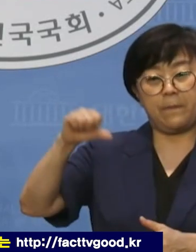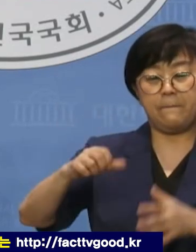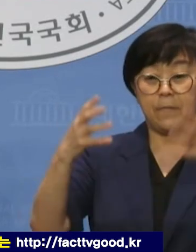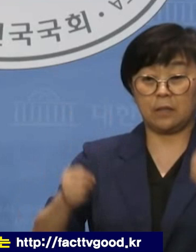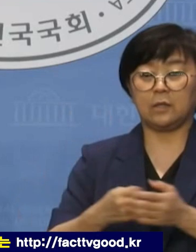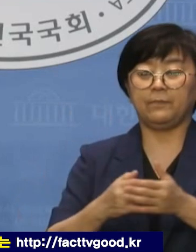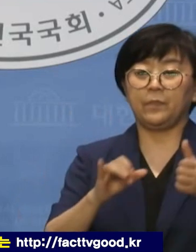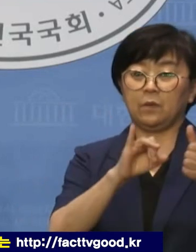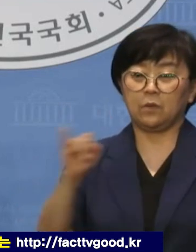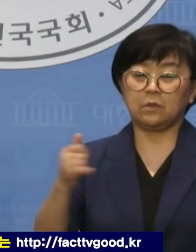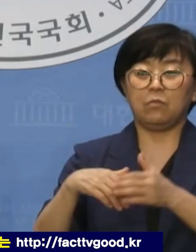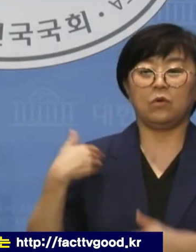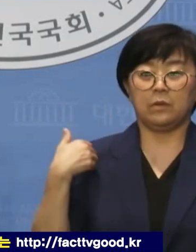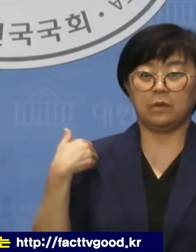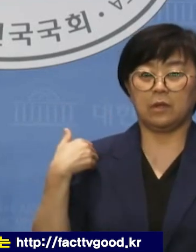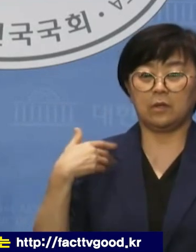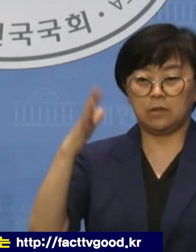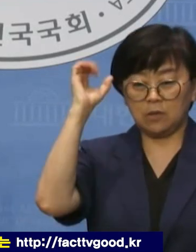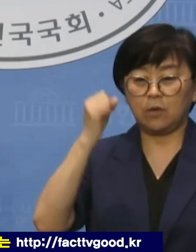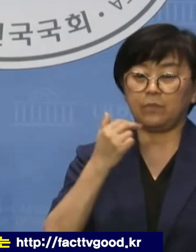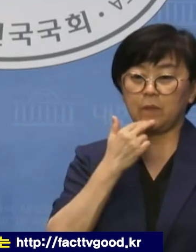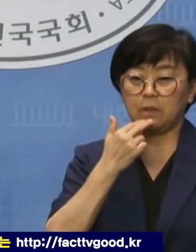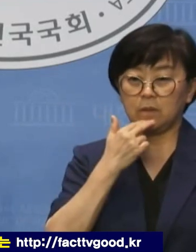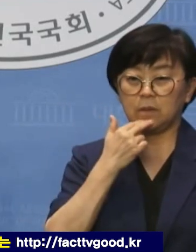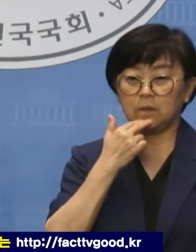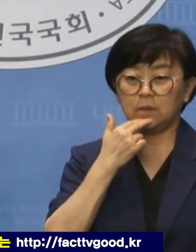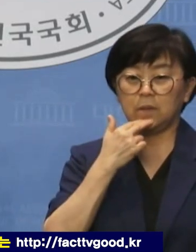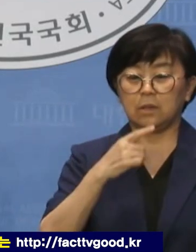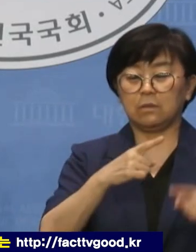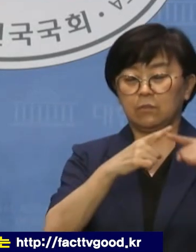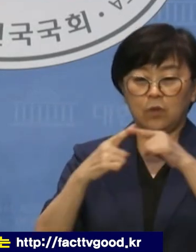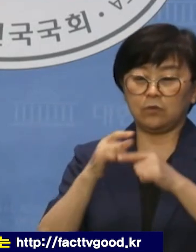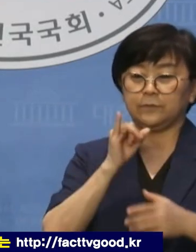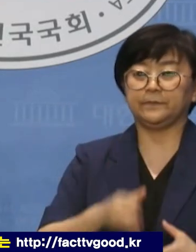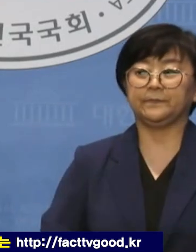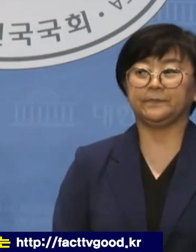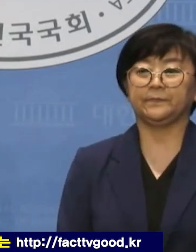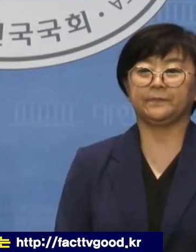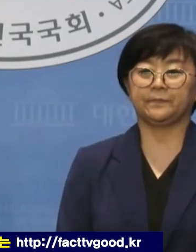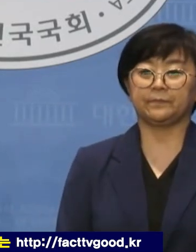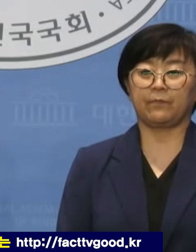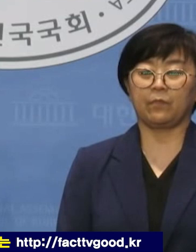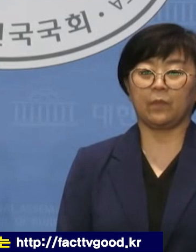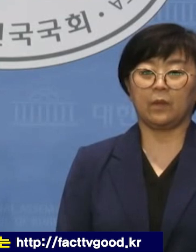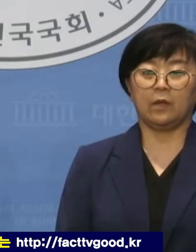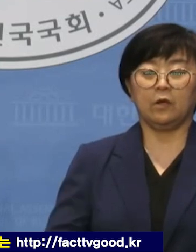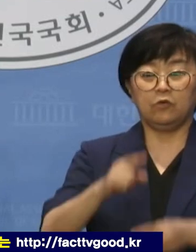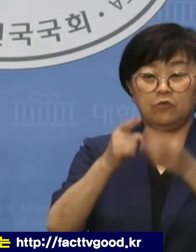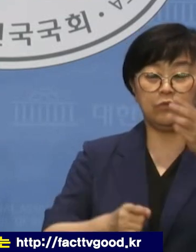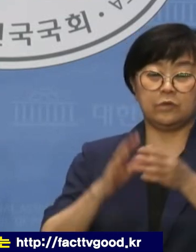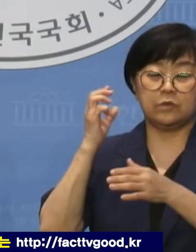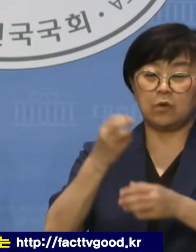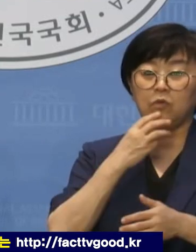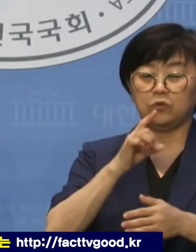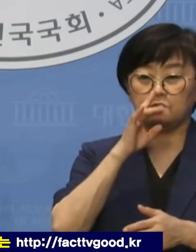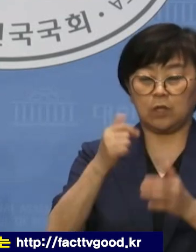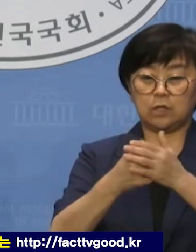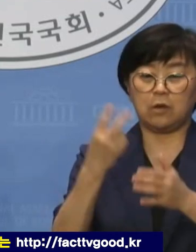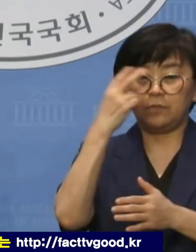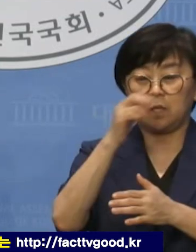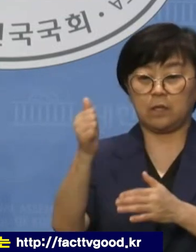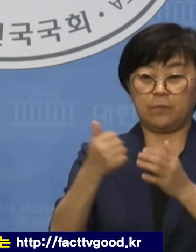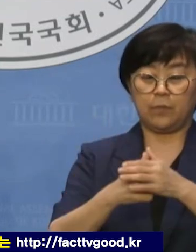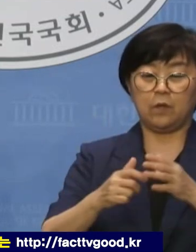넘치지만 이동관 씨는 모른다, 기억이 나지 않는다로 일관했습니다. 심지어 윤석열